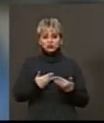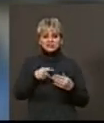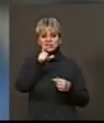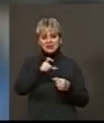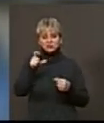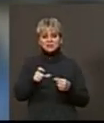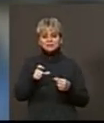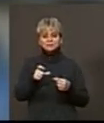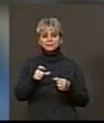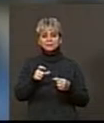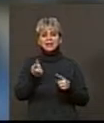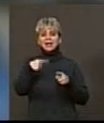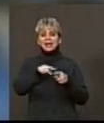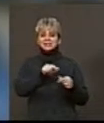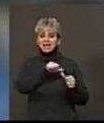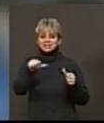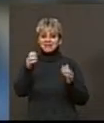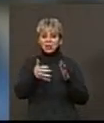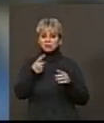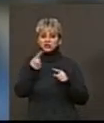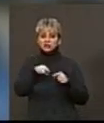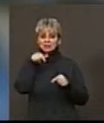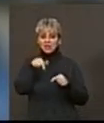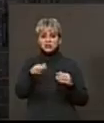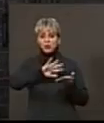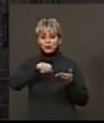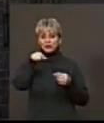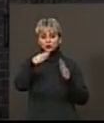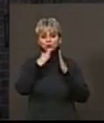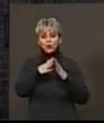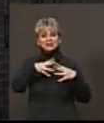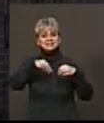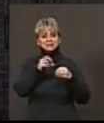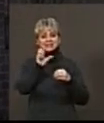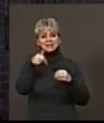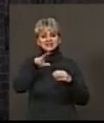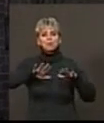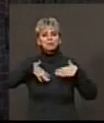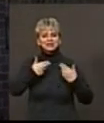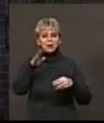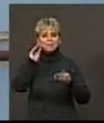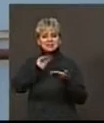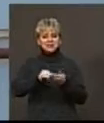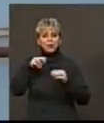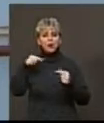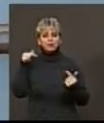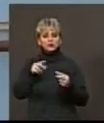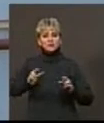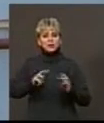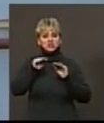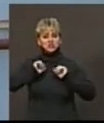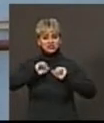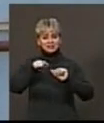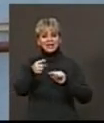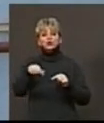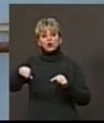людей. Это основная причина сноса этого дома. Семья Сарксян предлагала поставить противопожарный щит, но